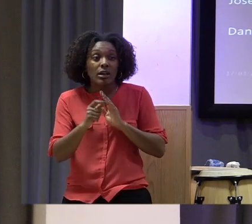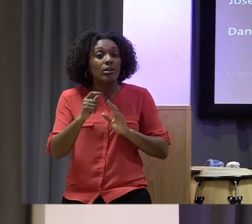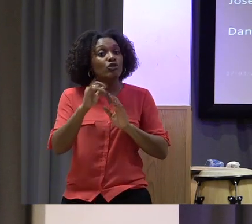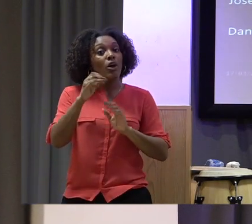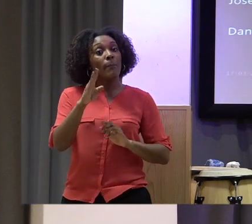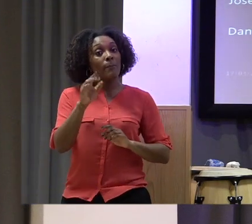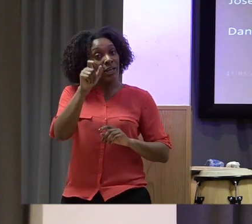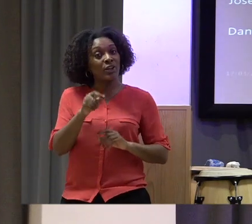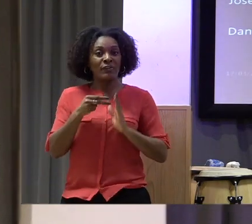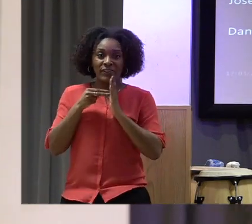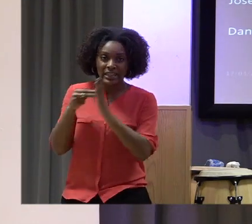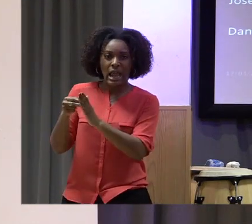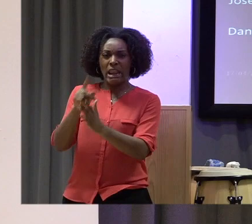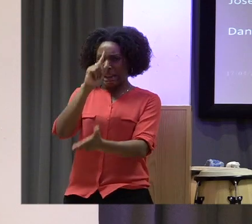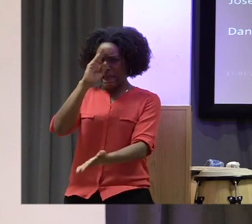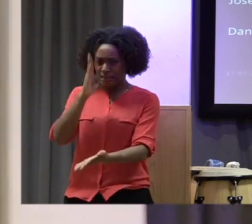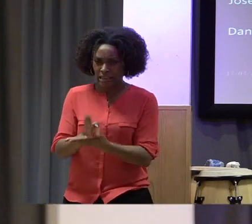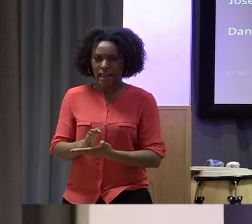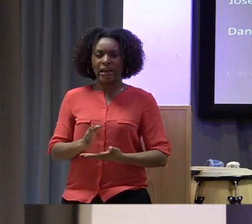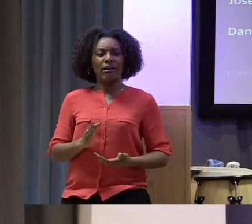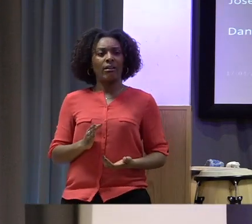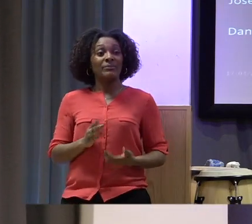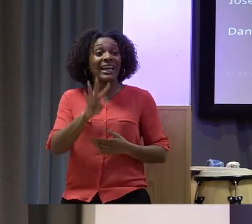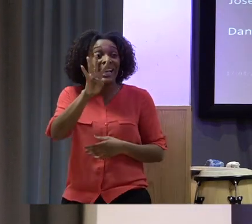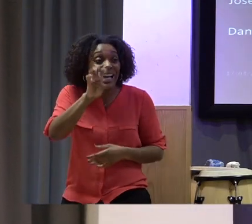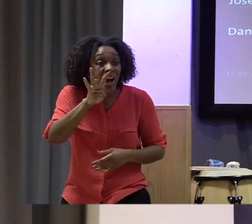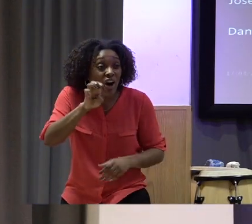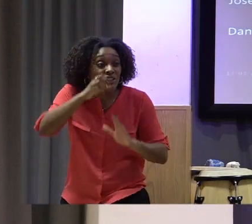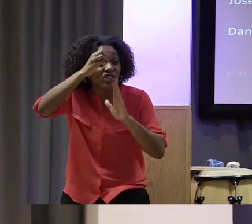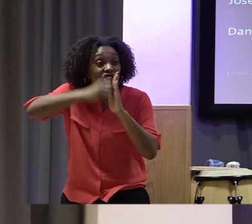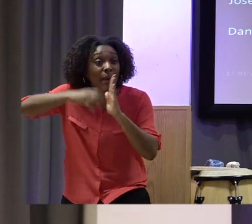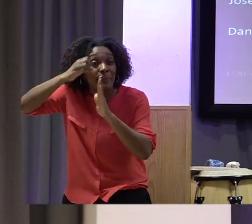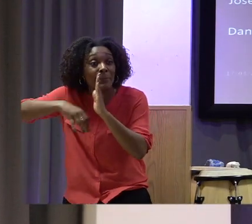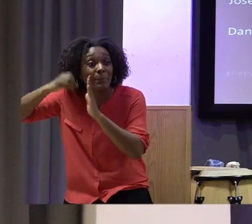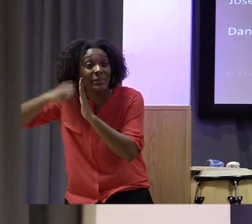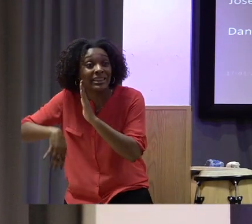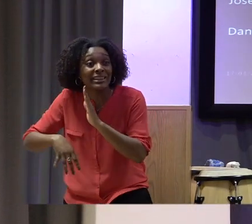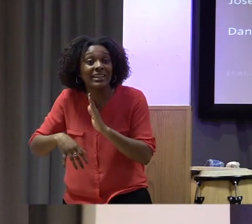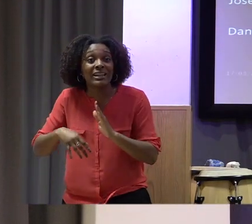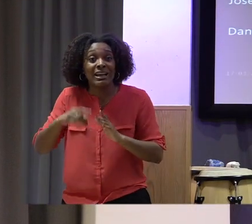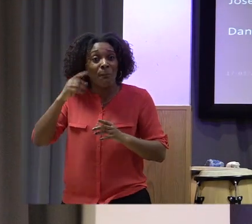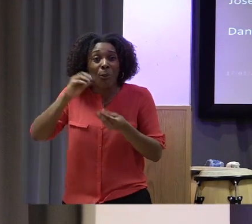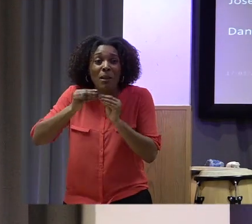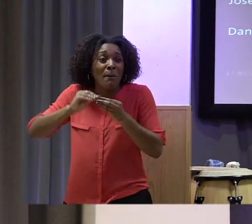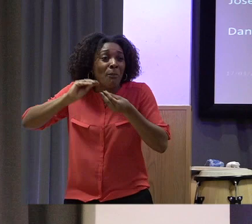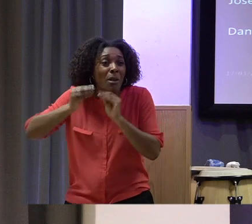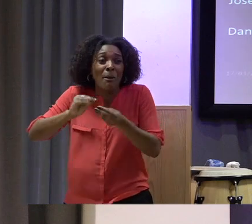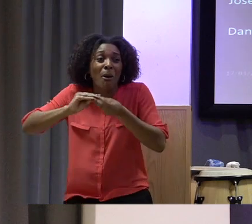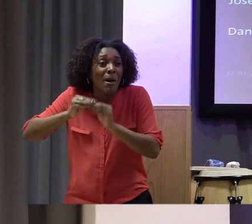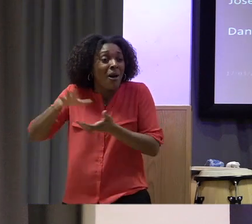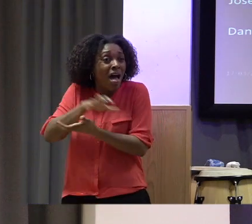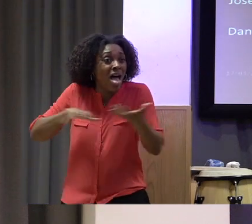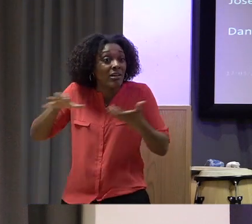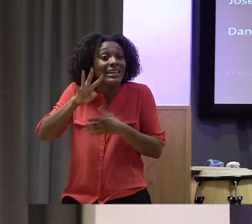fidèle, d'intègre. Vous avez 40 chapitres de gémissements, de tribulations, des choses